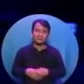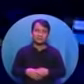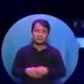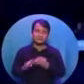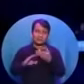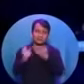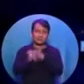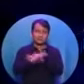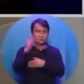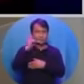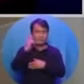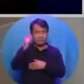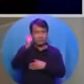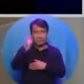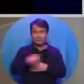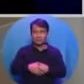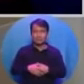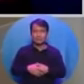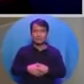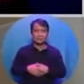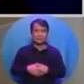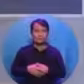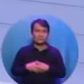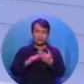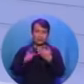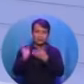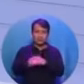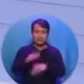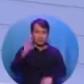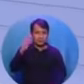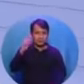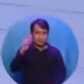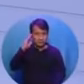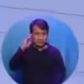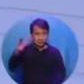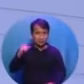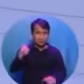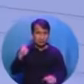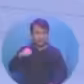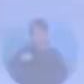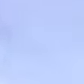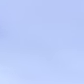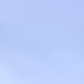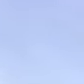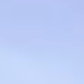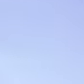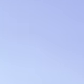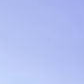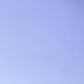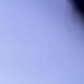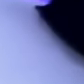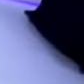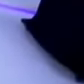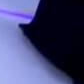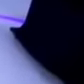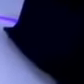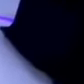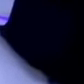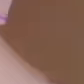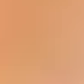Balik sa'yo, idol. Salamat, Chang Marks. At magbabalik pa po ang idol in action. Ano man ang sumpang natin, basta alam